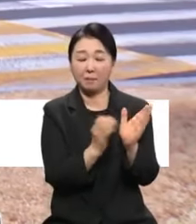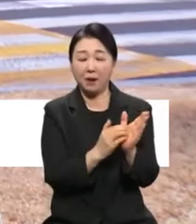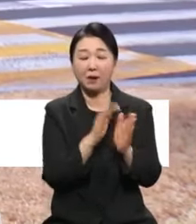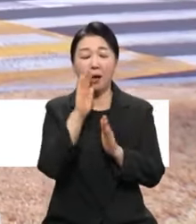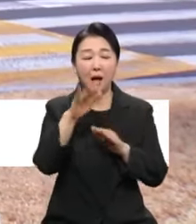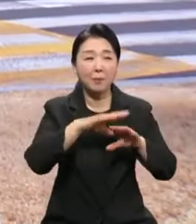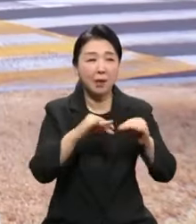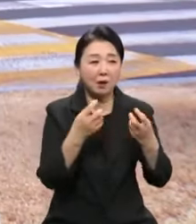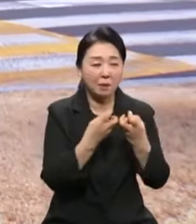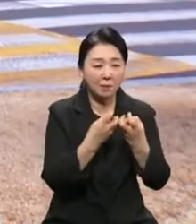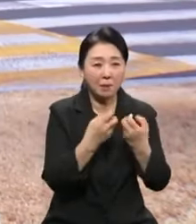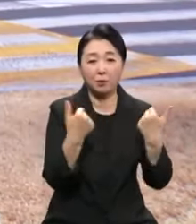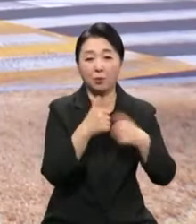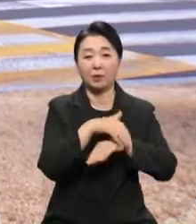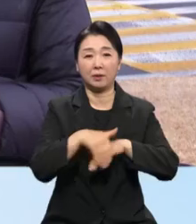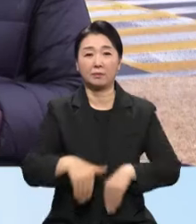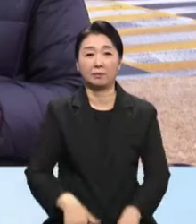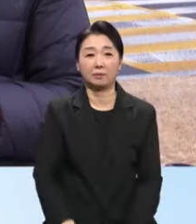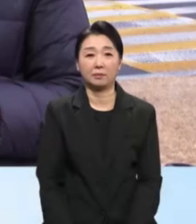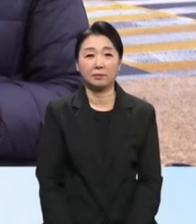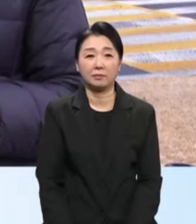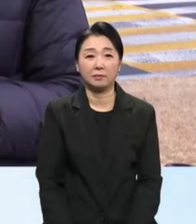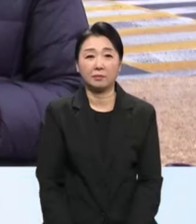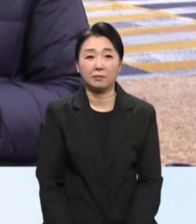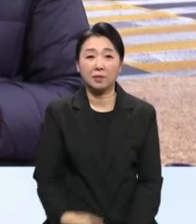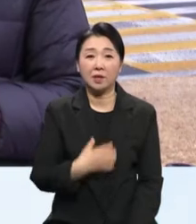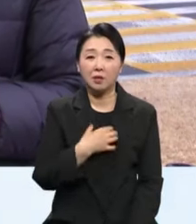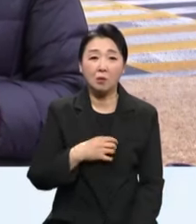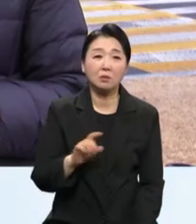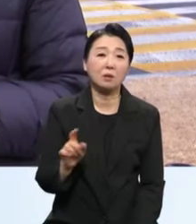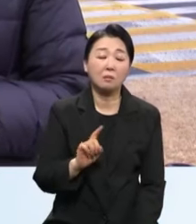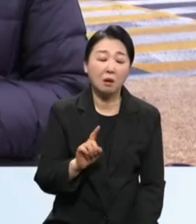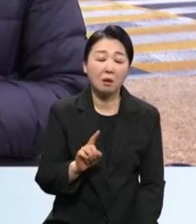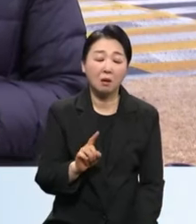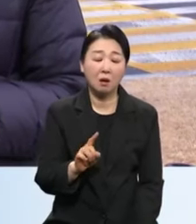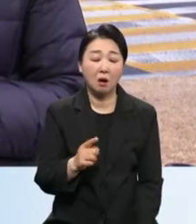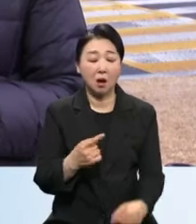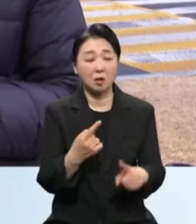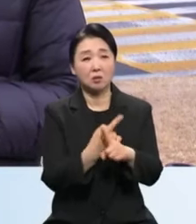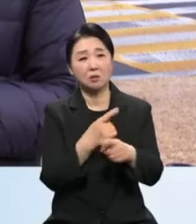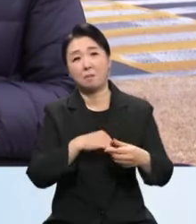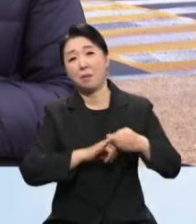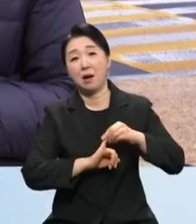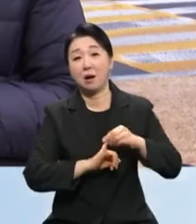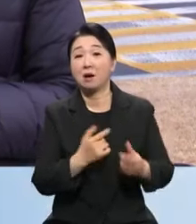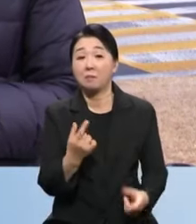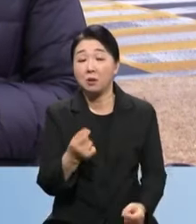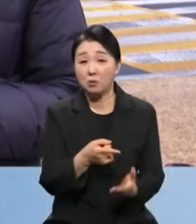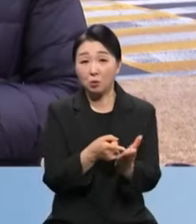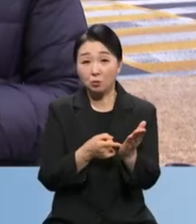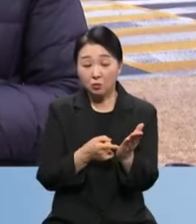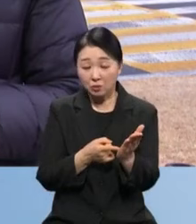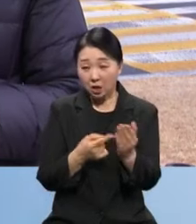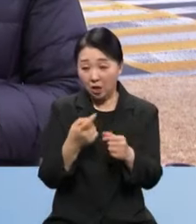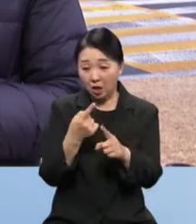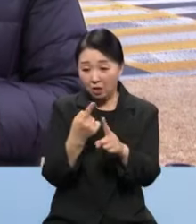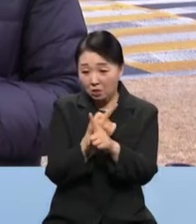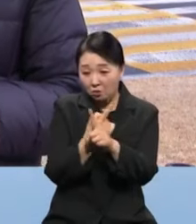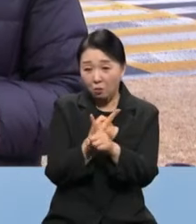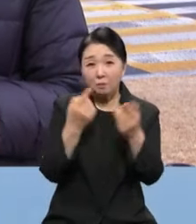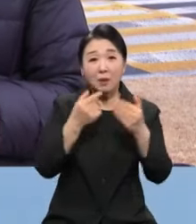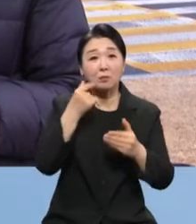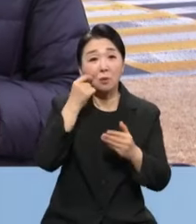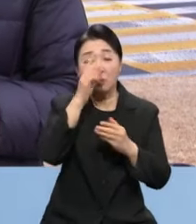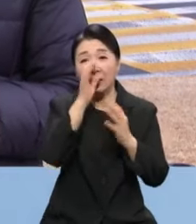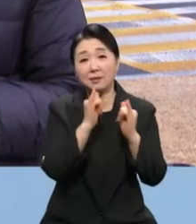방안을 논의하기로 했습니다. 네, 가장 걱정되는 건 진료 공백 사태입니다. 수술과 진료를 받지 못하는 환자들이